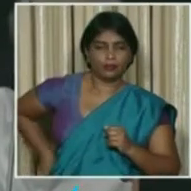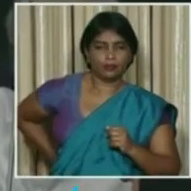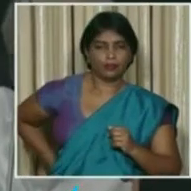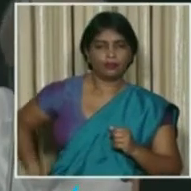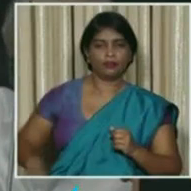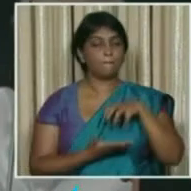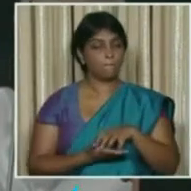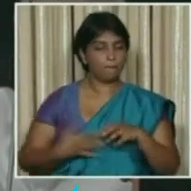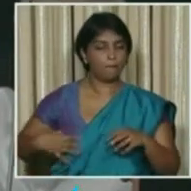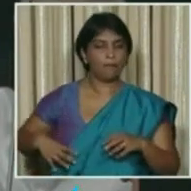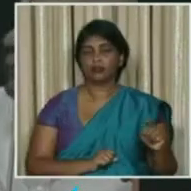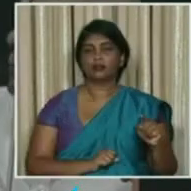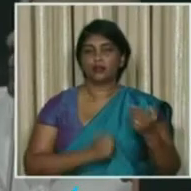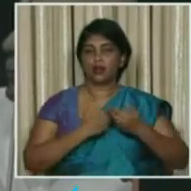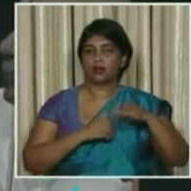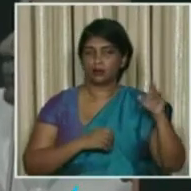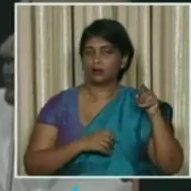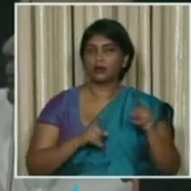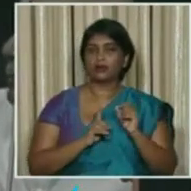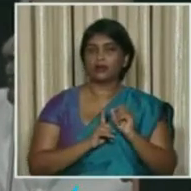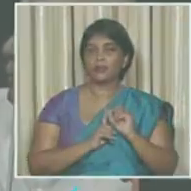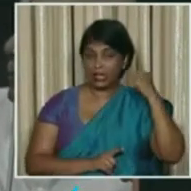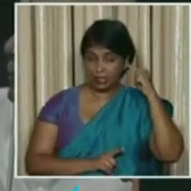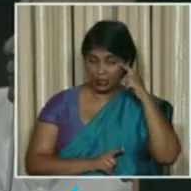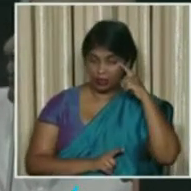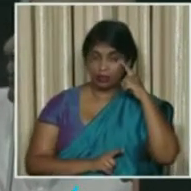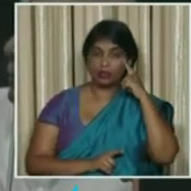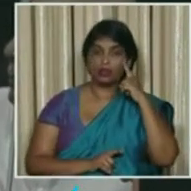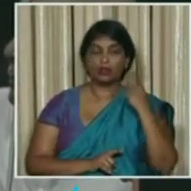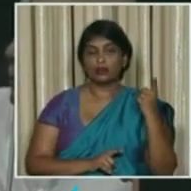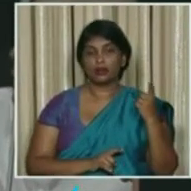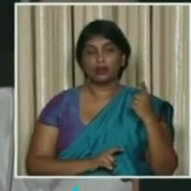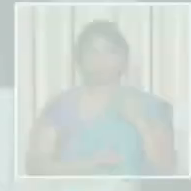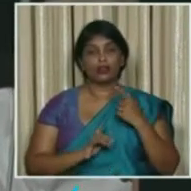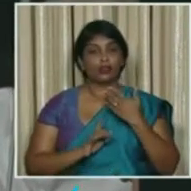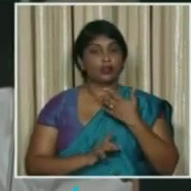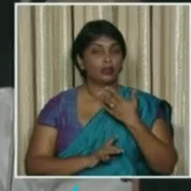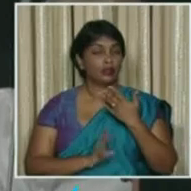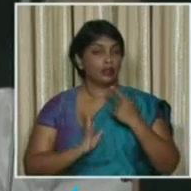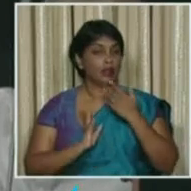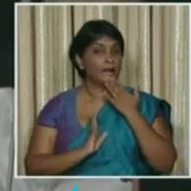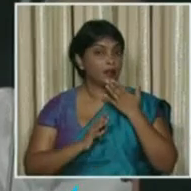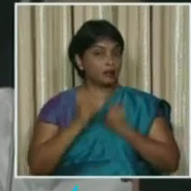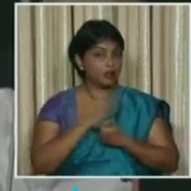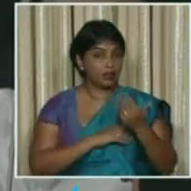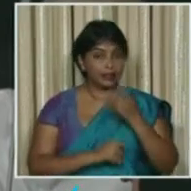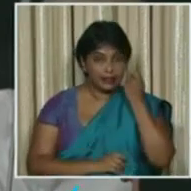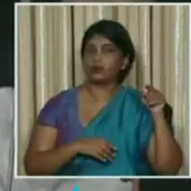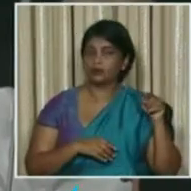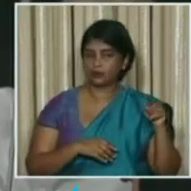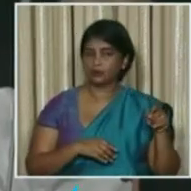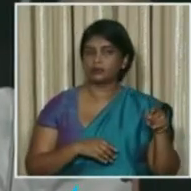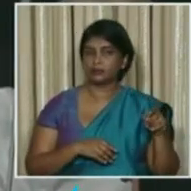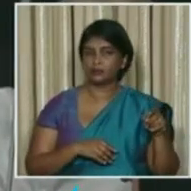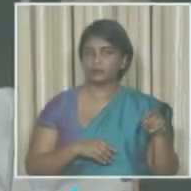මේරිලන්ඩ් ප්‍රාන්ත සභාව විසුරුවා හැරියා. කිසිම සභාවක් හිතුවොත් එක්සත් ජාතික ජනපදයට පක්ෂ නැහැ කියලා සැක කරොත් එයා විසුරුවා හැරියා.